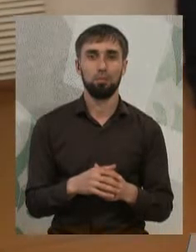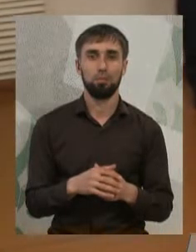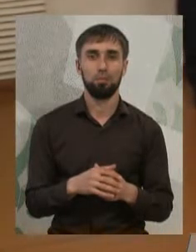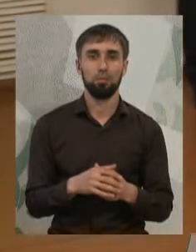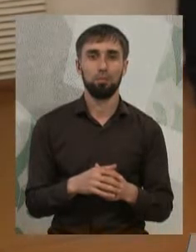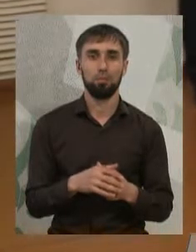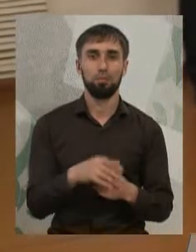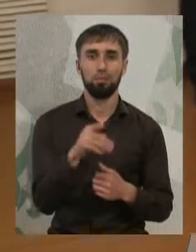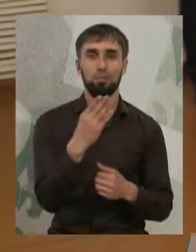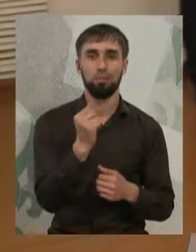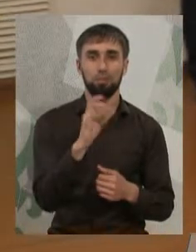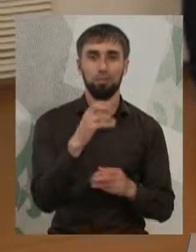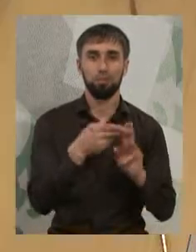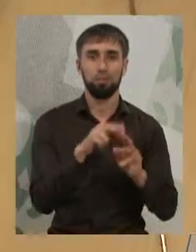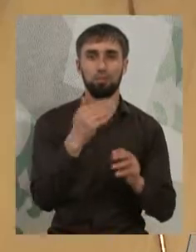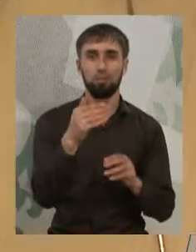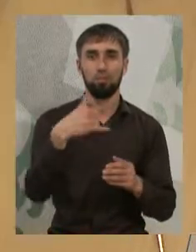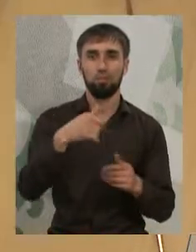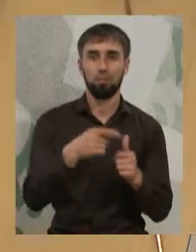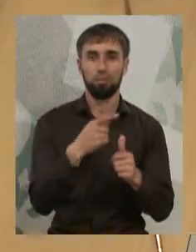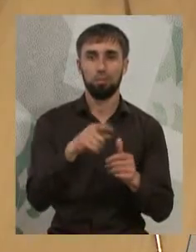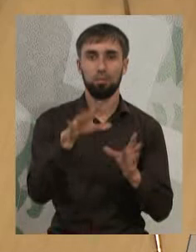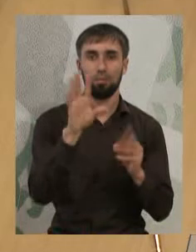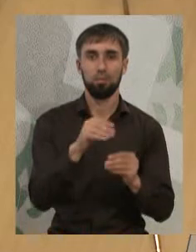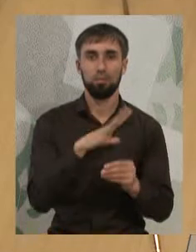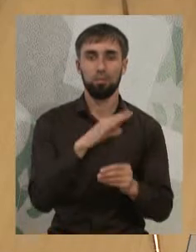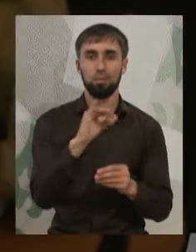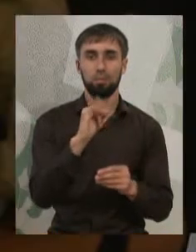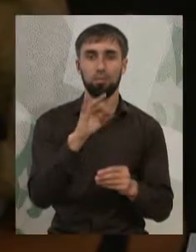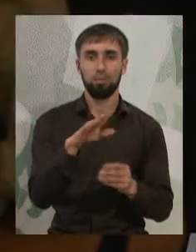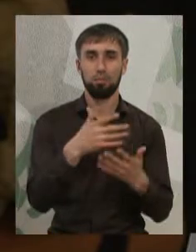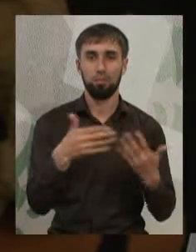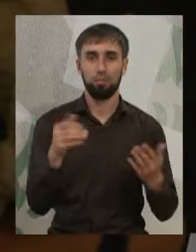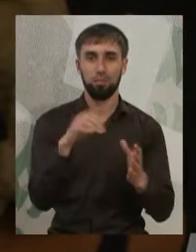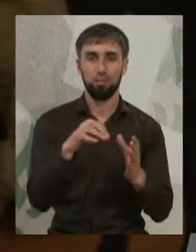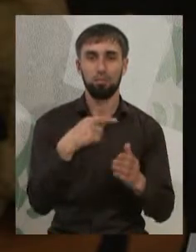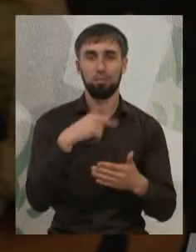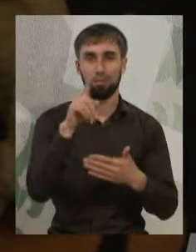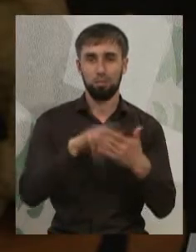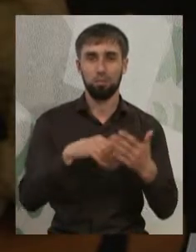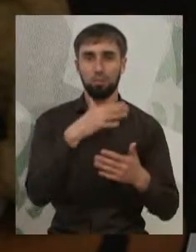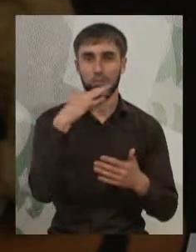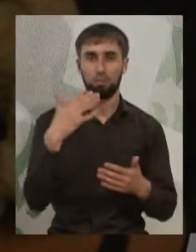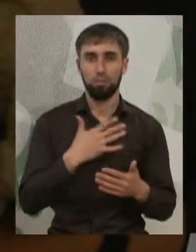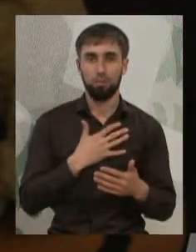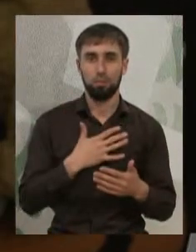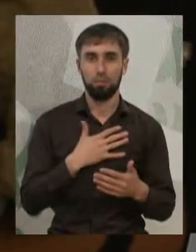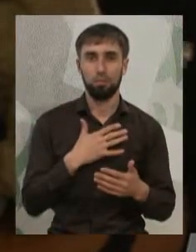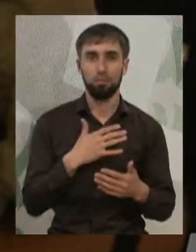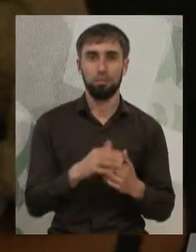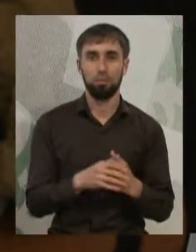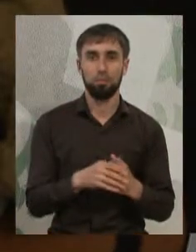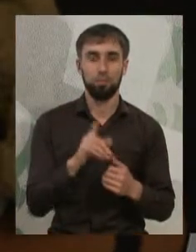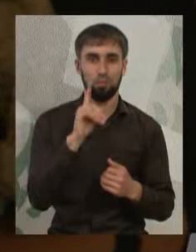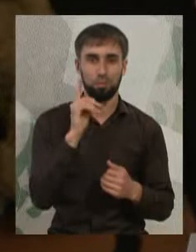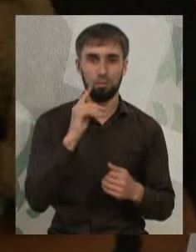шант называется данная сумочка, туда клали разные инструменты. Я уверен, что многие наши